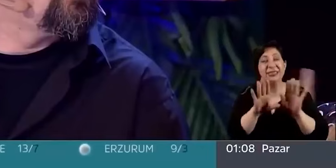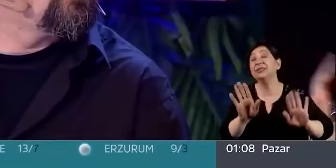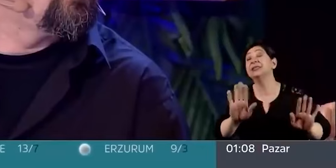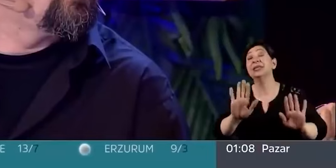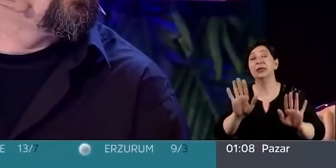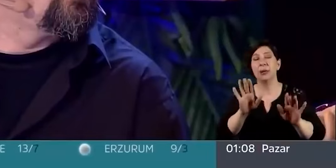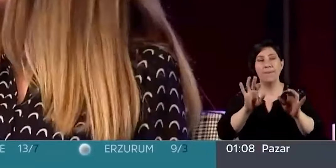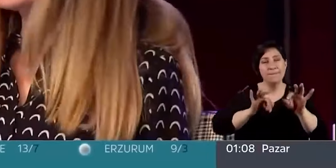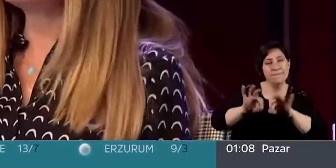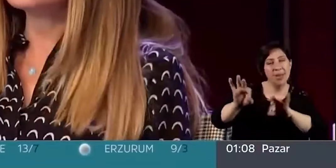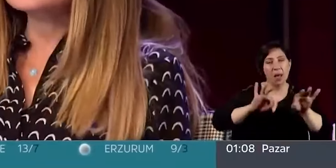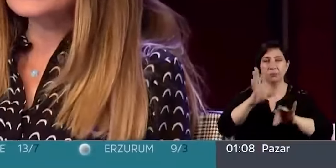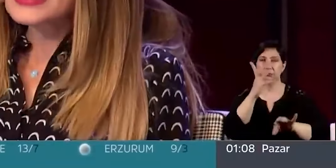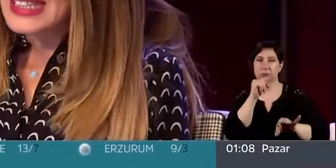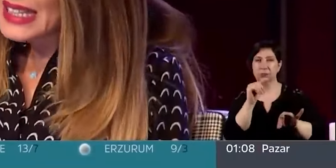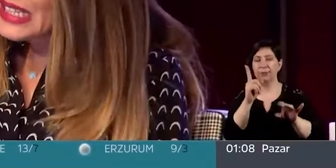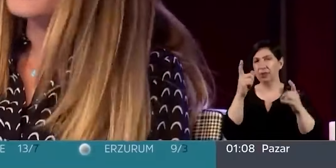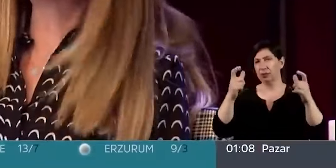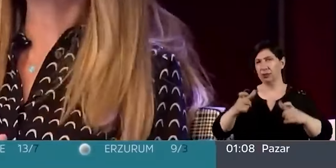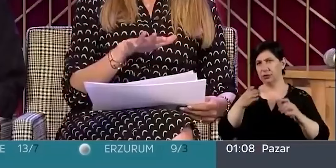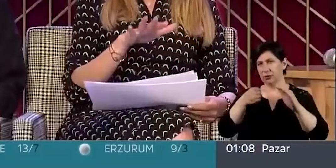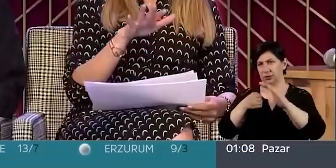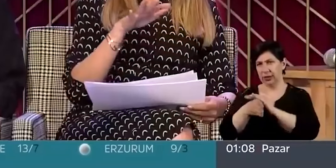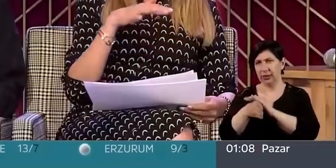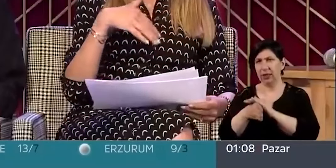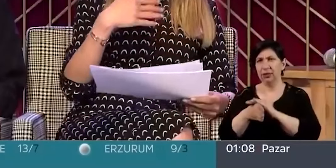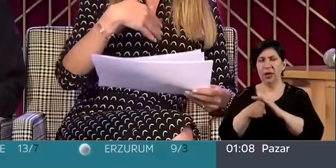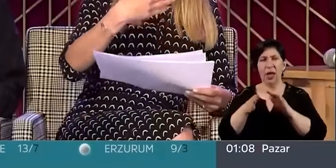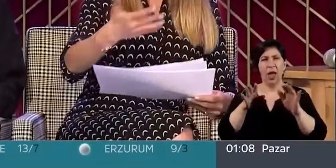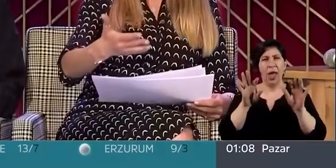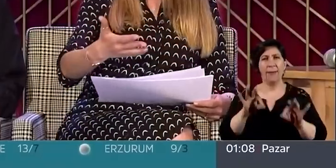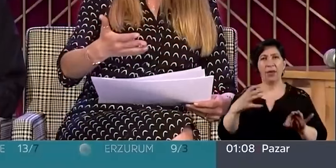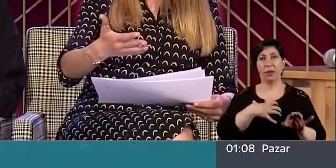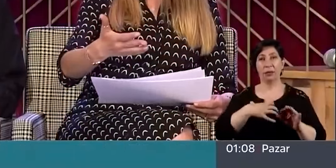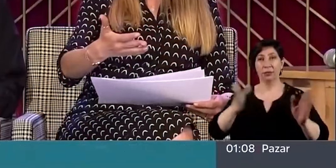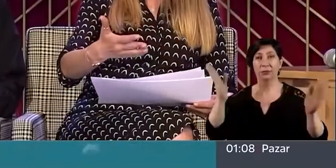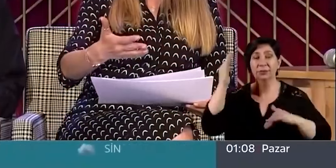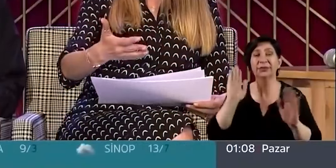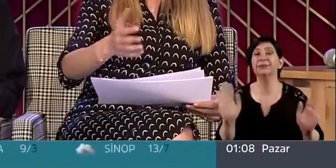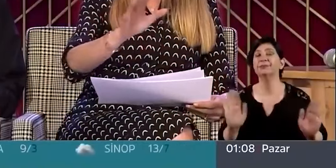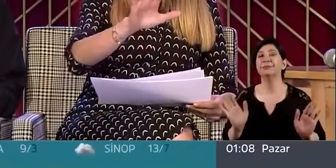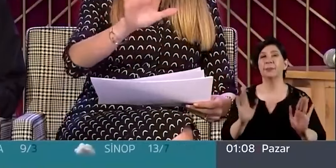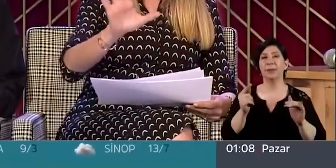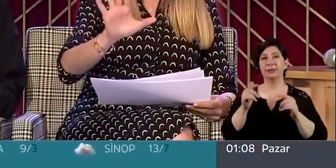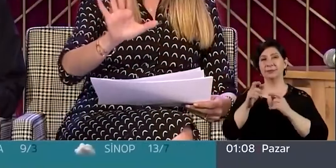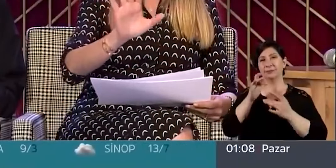demeyeceğim ama stratejik diyebiliriz. Yani bir ortama girdikleri zaman... hemen kendilerini göstermek onlara göre değildir. Önce bir bakarlar.